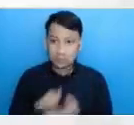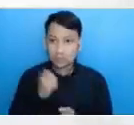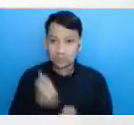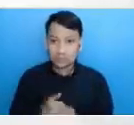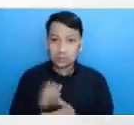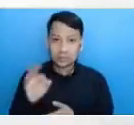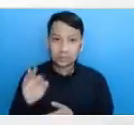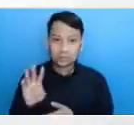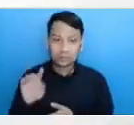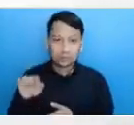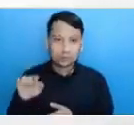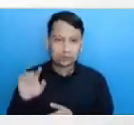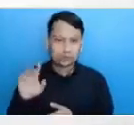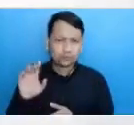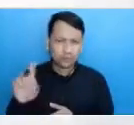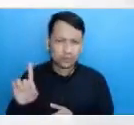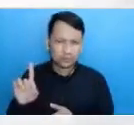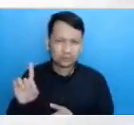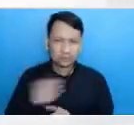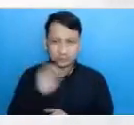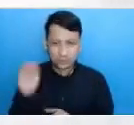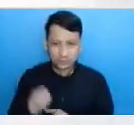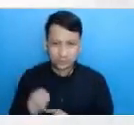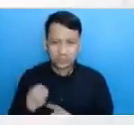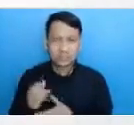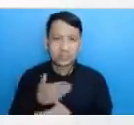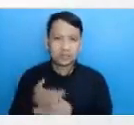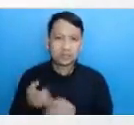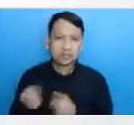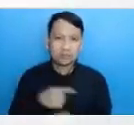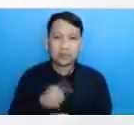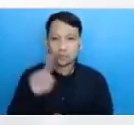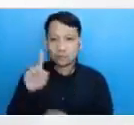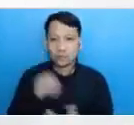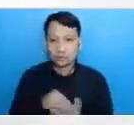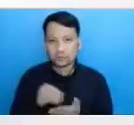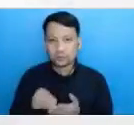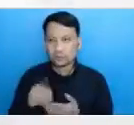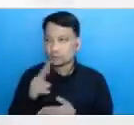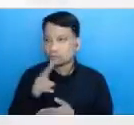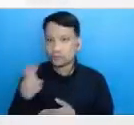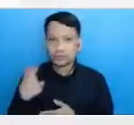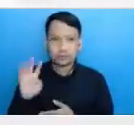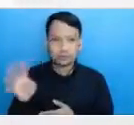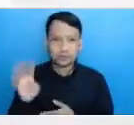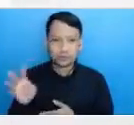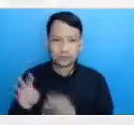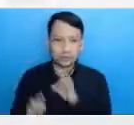146 naman ang nasawi, kaya nasa 21,158 na ang bilang ng mga namatay.